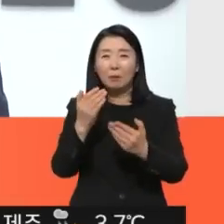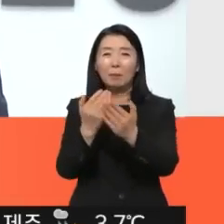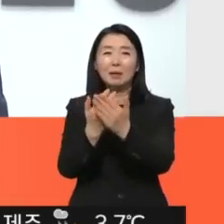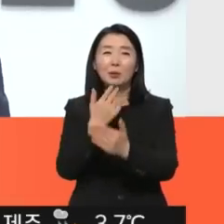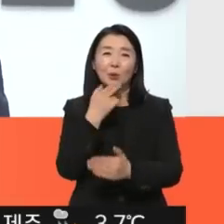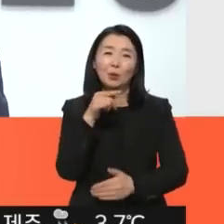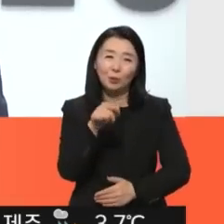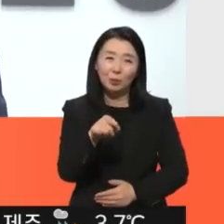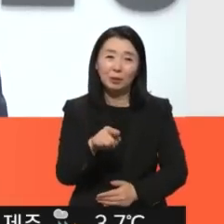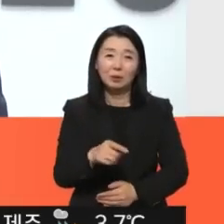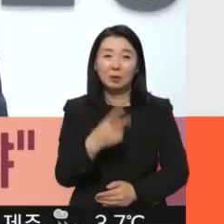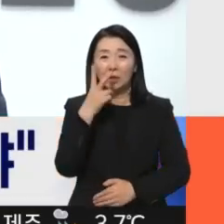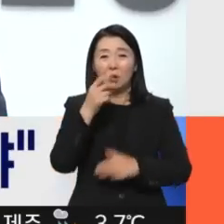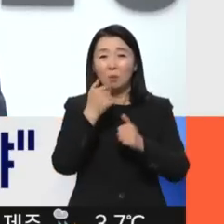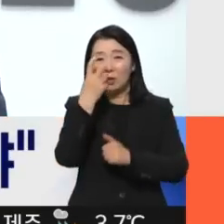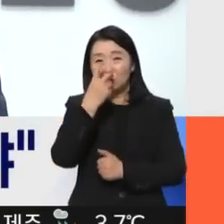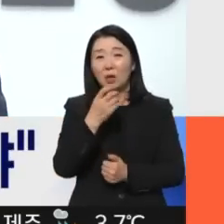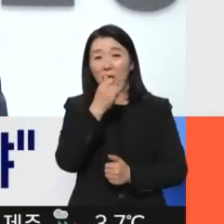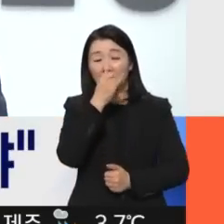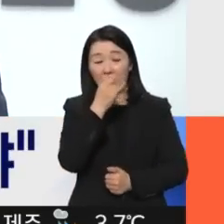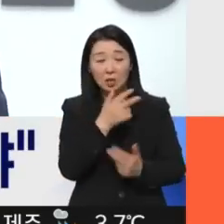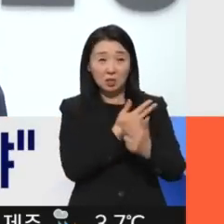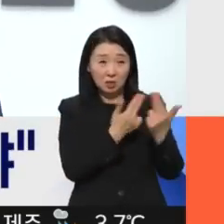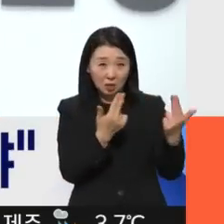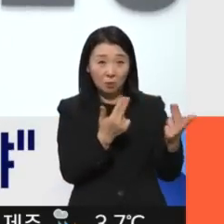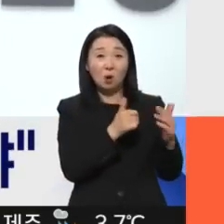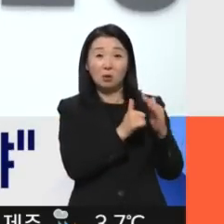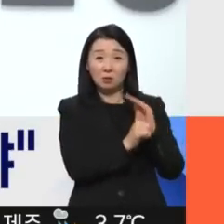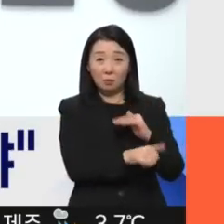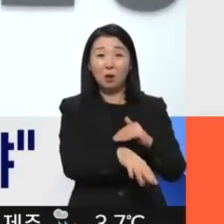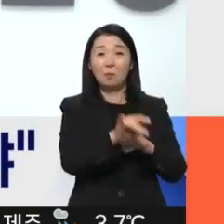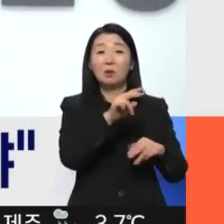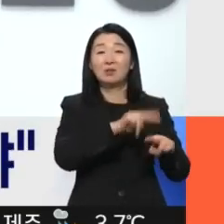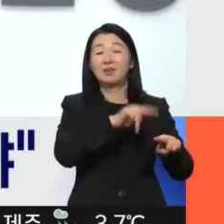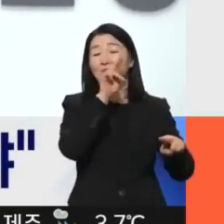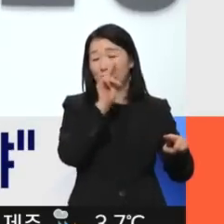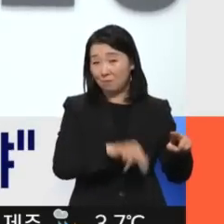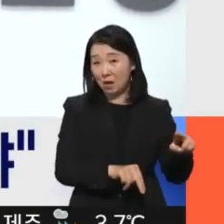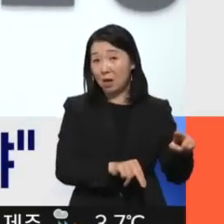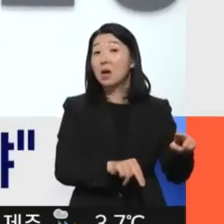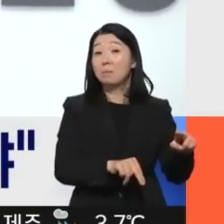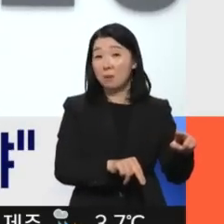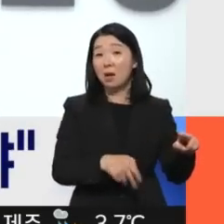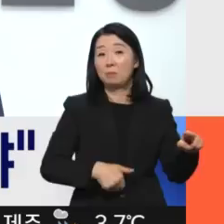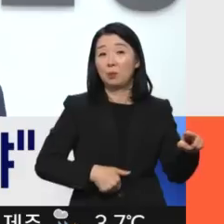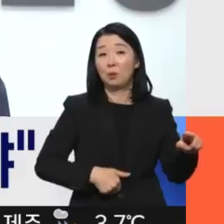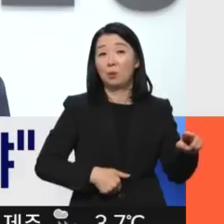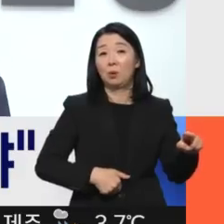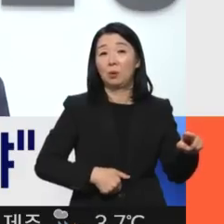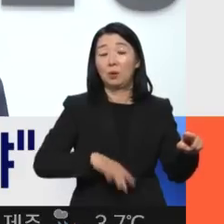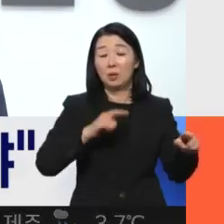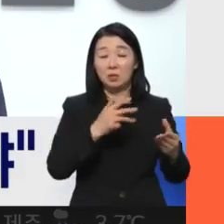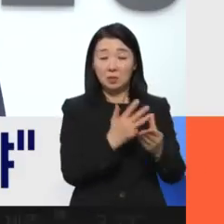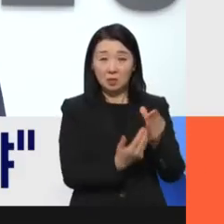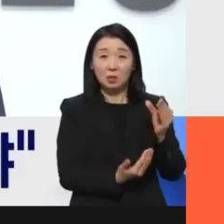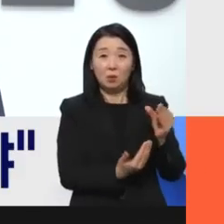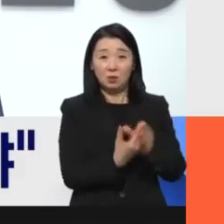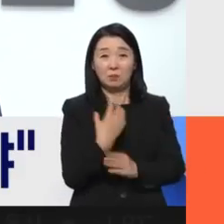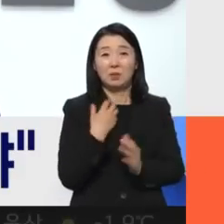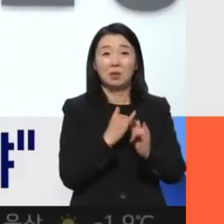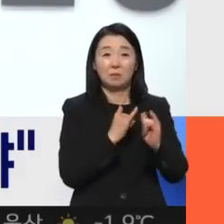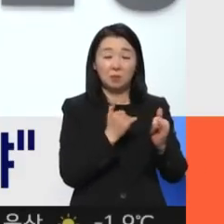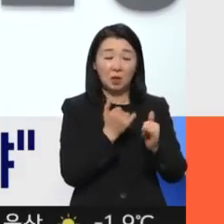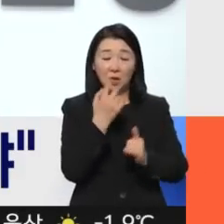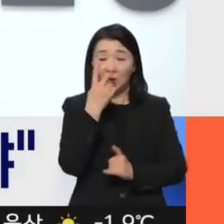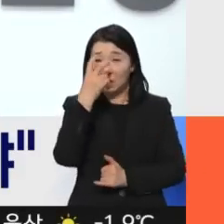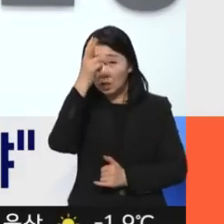못하고 있다면서 검찰의 수사를 받고 있는 이재명 대표가 먼저 대표직을 내려놔야 한다고 했습니다. 이태원 참사의 책임자로서